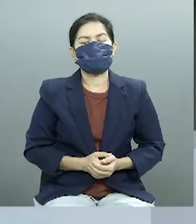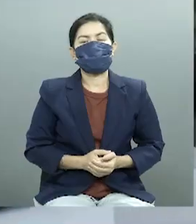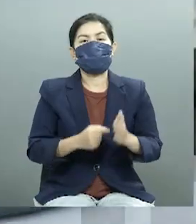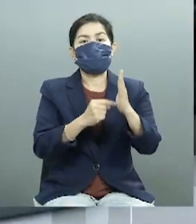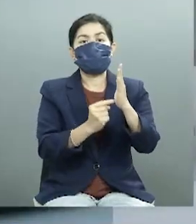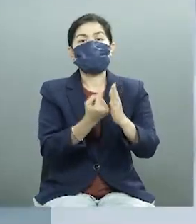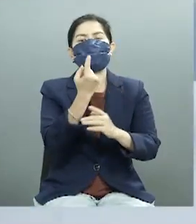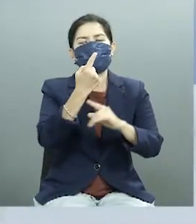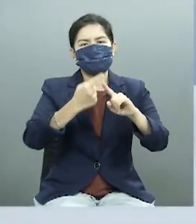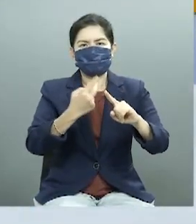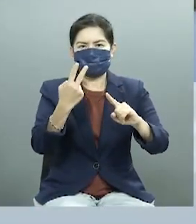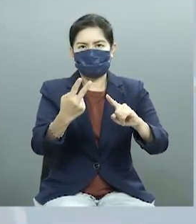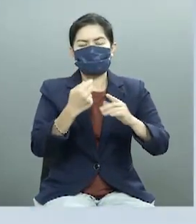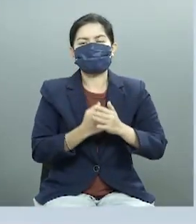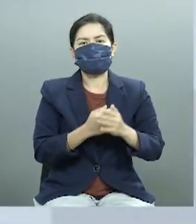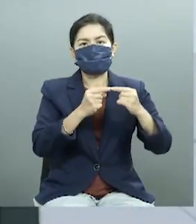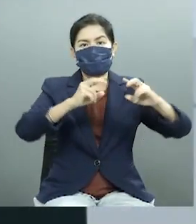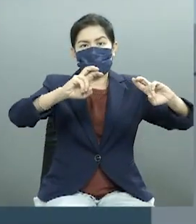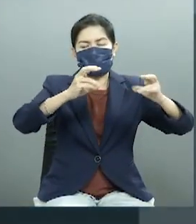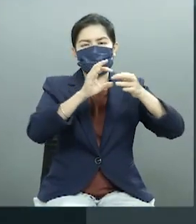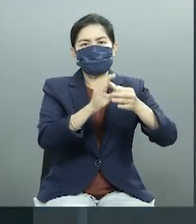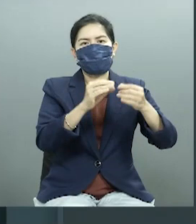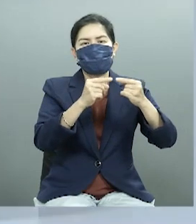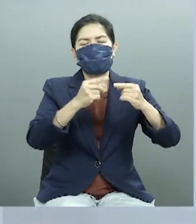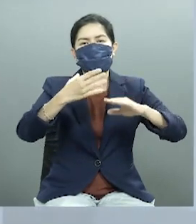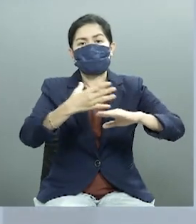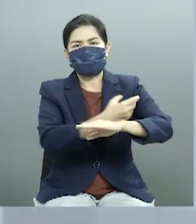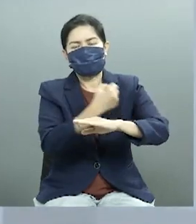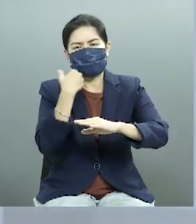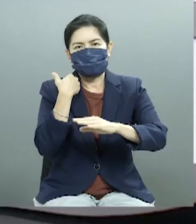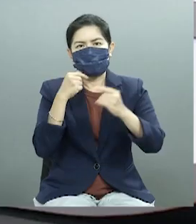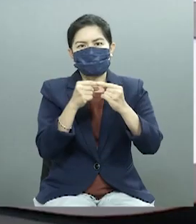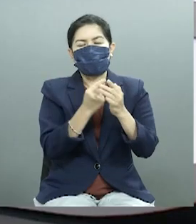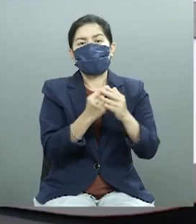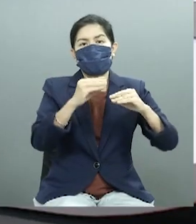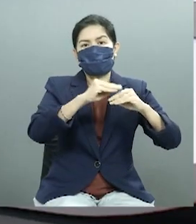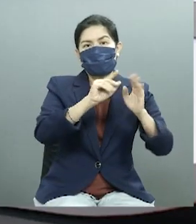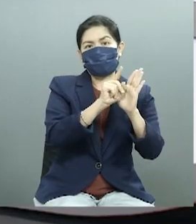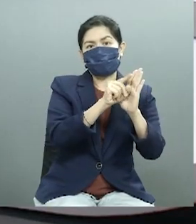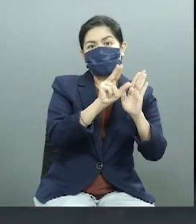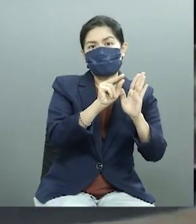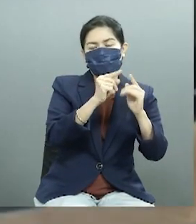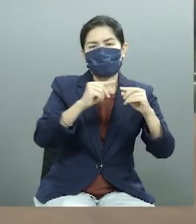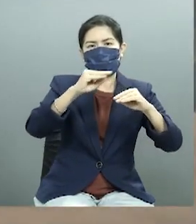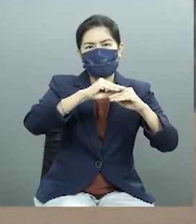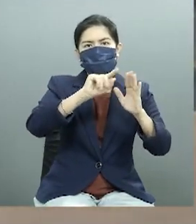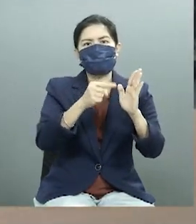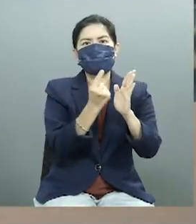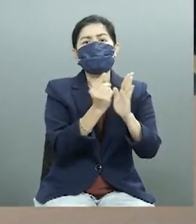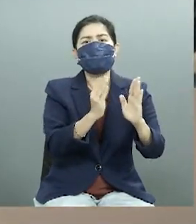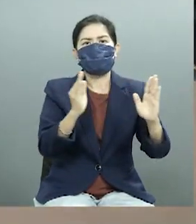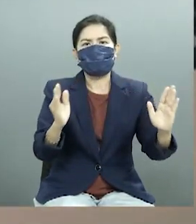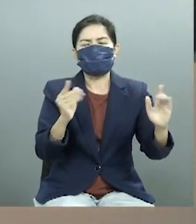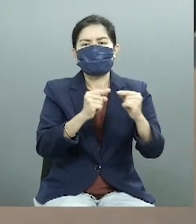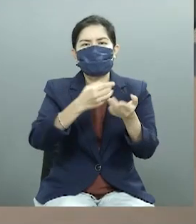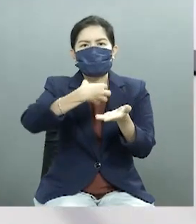วันที่1กุมภาพันธ์ที่ผ่านมารายการมุมการเมืองได้เพิ่มเวลาออกอากาศจากครึ่งชั่วโมงเป็น1ชั่วโมงเต็มเพื่อนำเสนอข่า